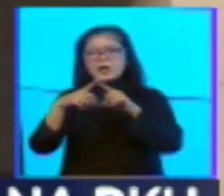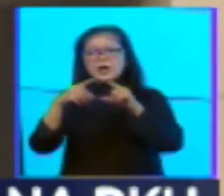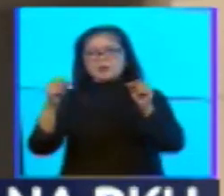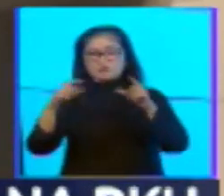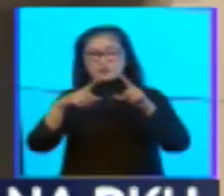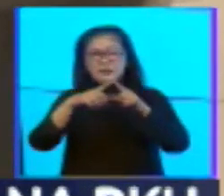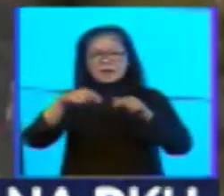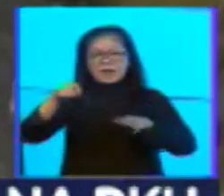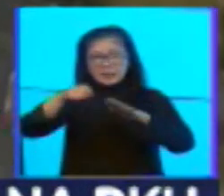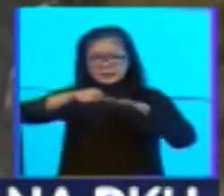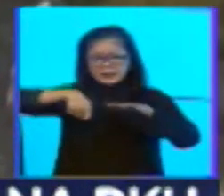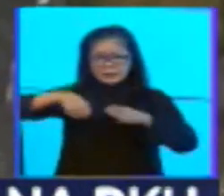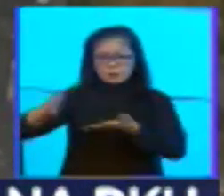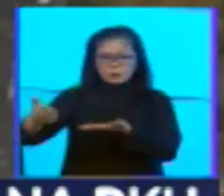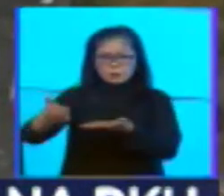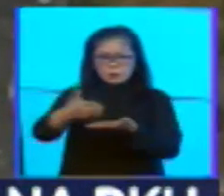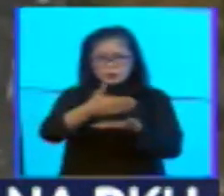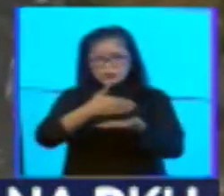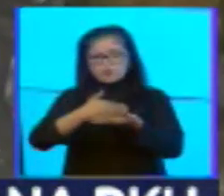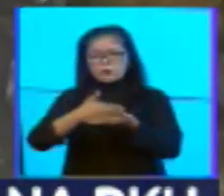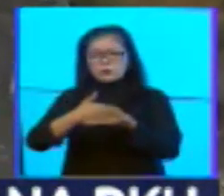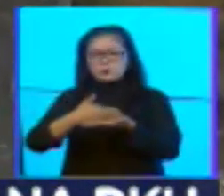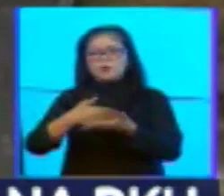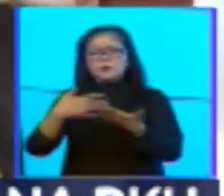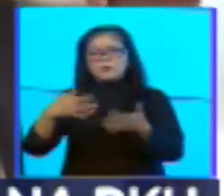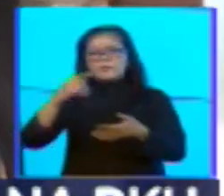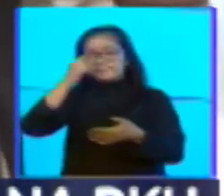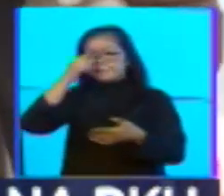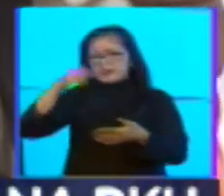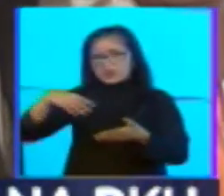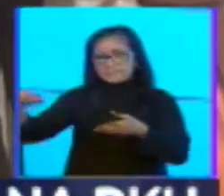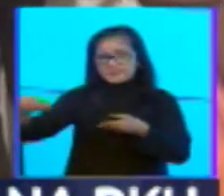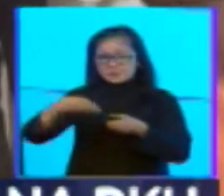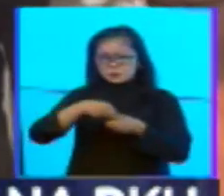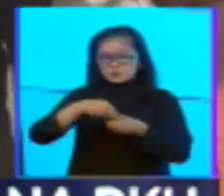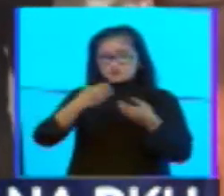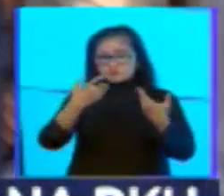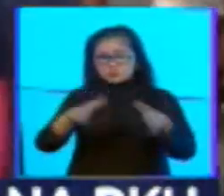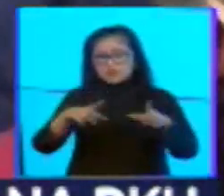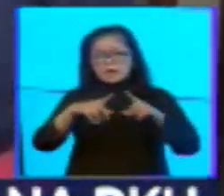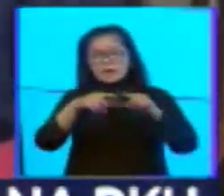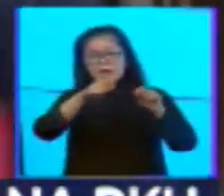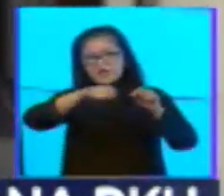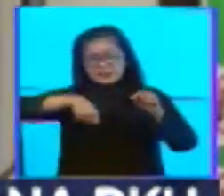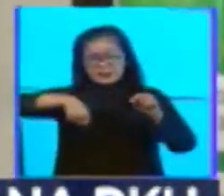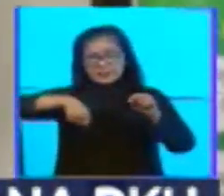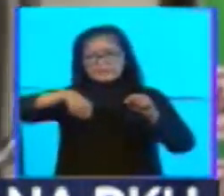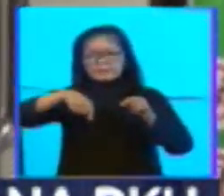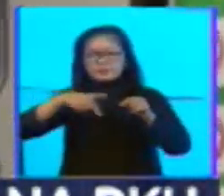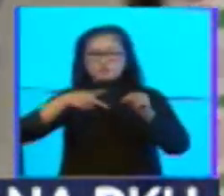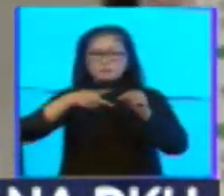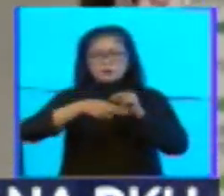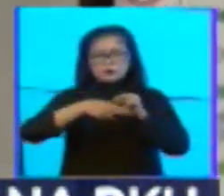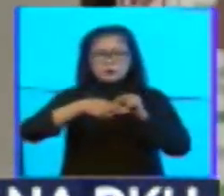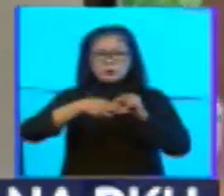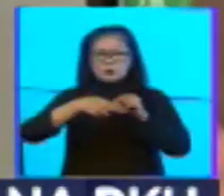PKH, lalu mencairkannya di bank. Setelah dicairkan, uang bantuan sosial program Keluarga Harapan kemudian dipotong dan